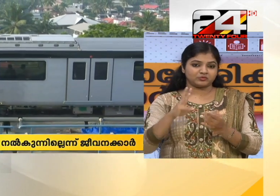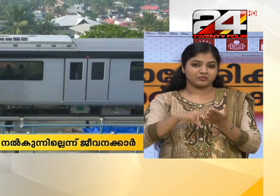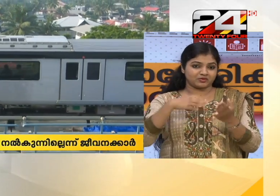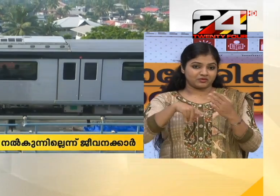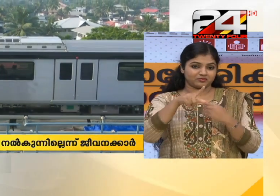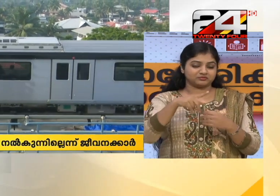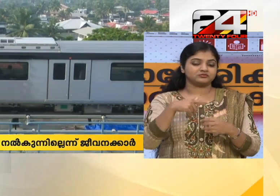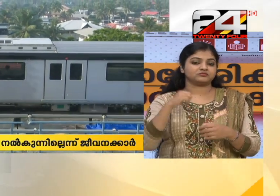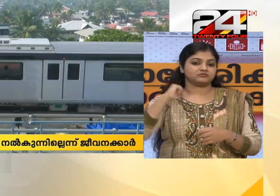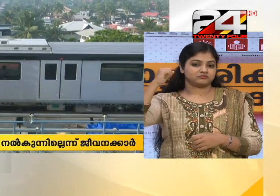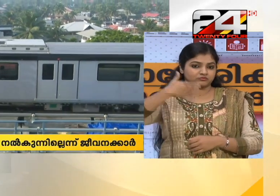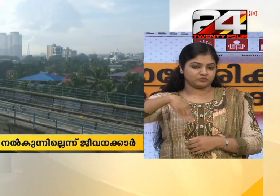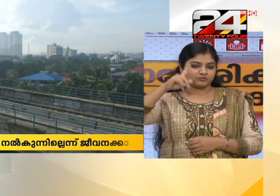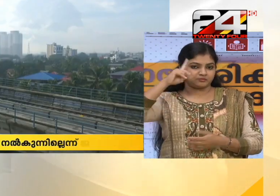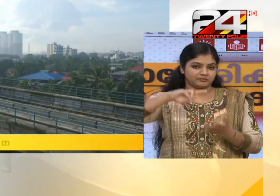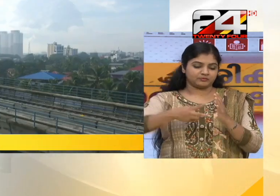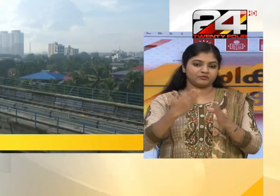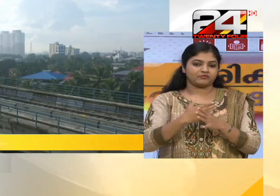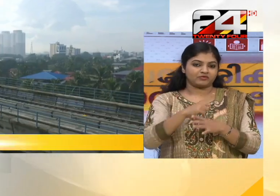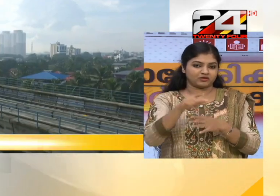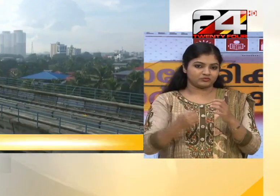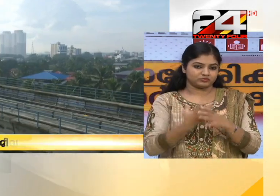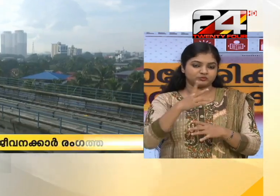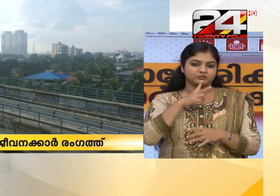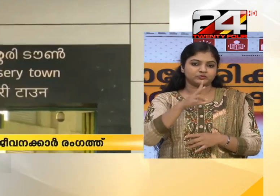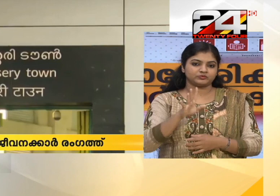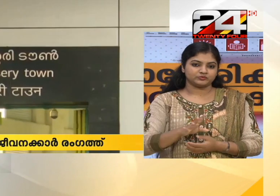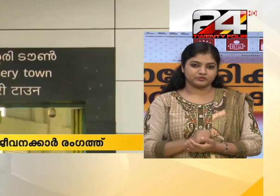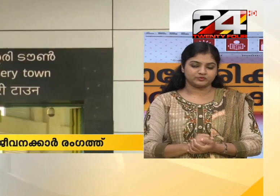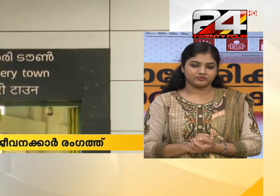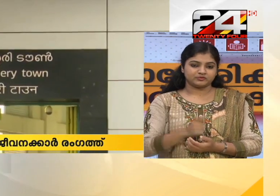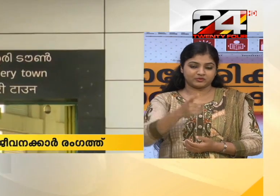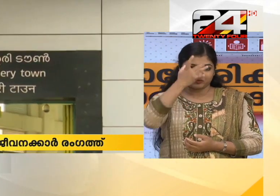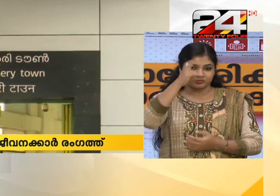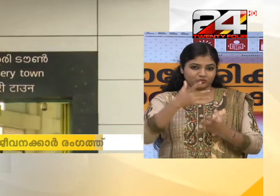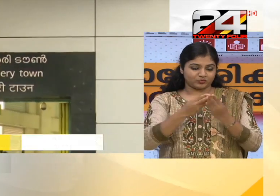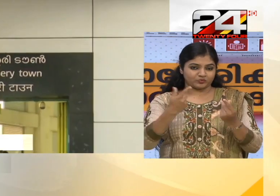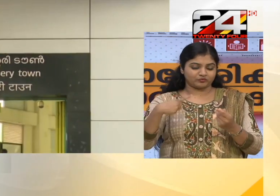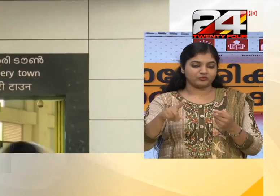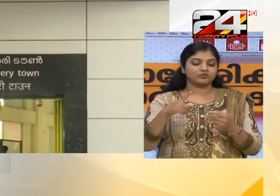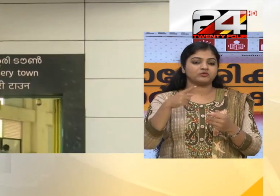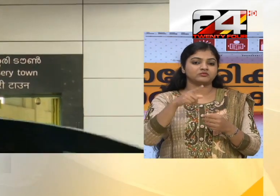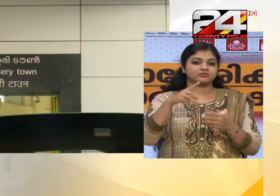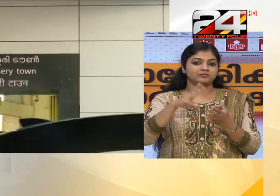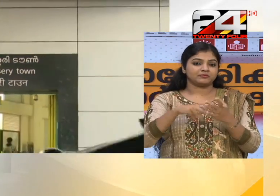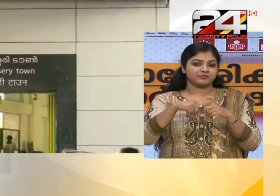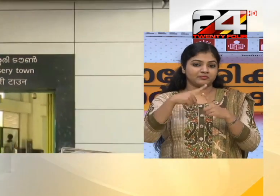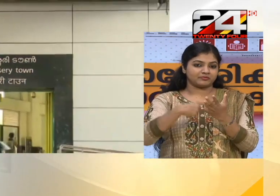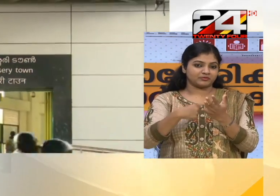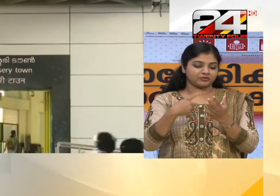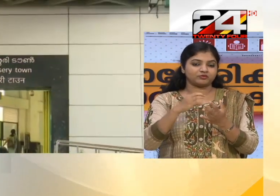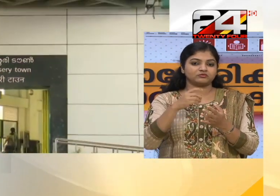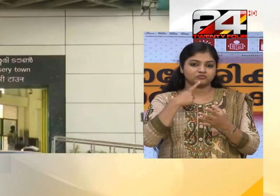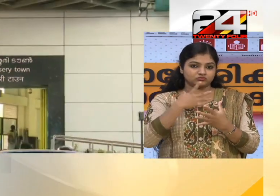സ്റ്റേഷനിലേക്ക് പ്രതിഷേധ മാർച്ച് സംഘടിപ്പിക്കുമെന്ന് തൊഴിലാളി സംഘടനകൾ വ്യക്തമാക്കിയിട്ടുണ്ട്. പ്രശ്നം പരിഹരിക്കാൻ മെട്രോ റെയിൽ മാനേജ്മെന്റ് ഉടൻ ഇടപെടണമെന്നും